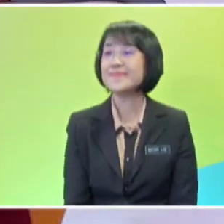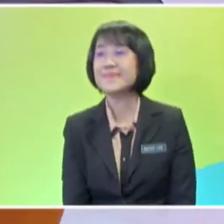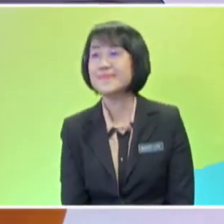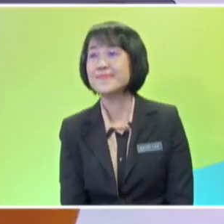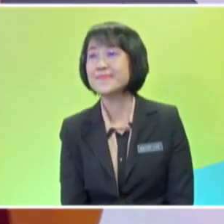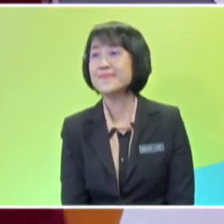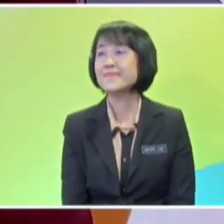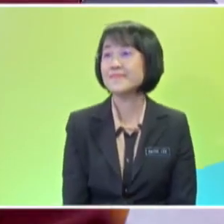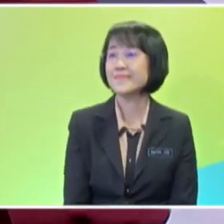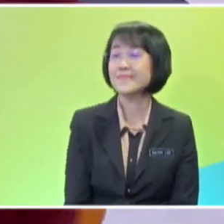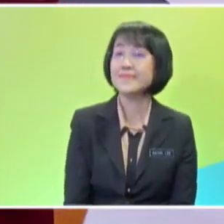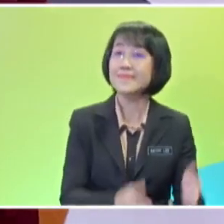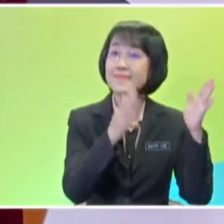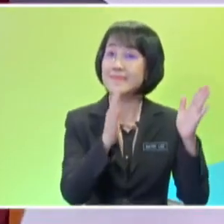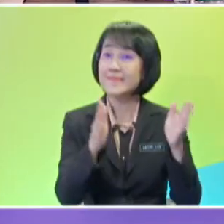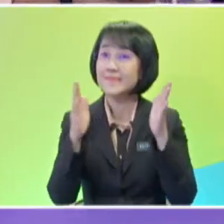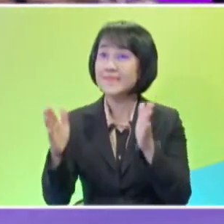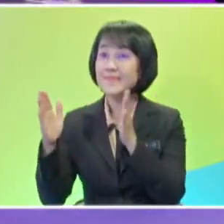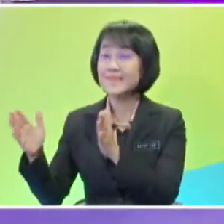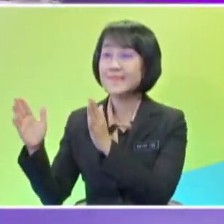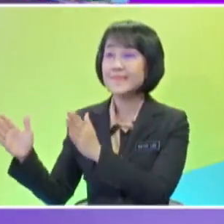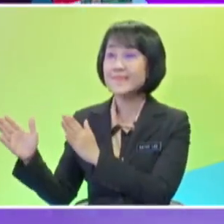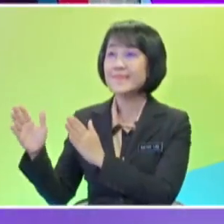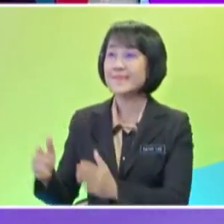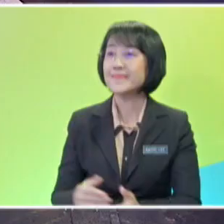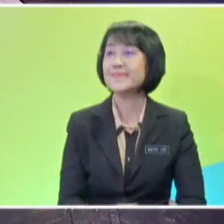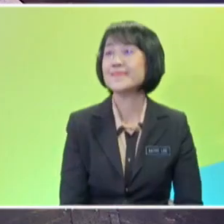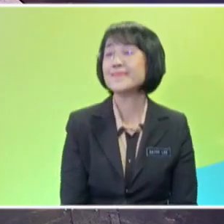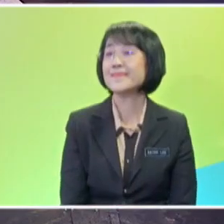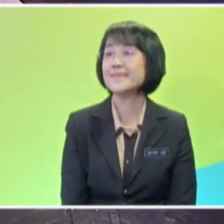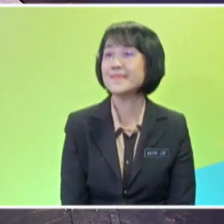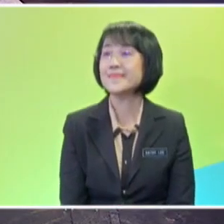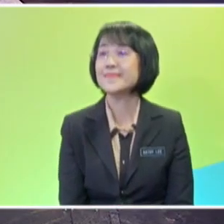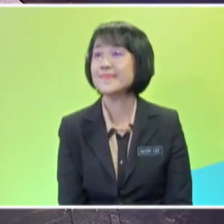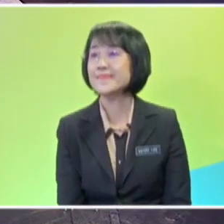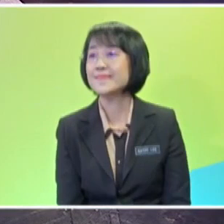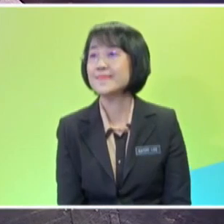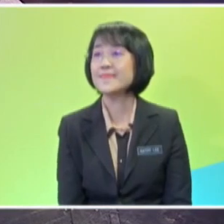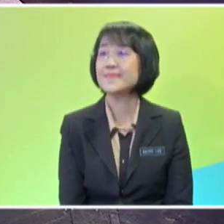bangun pagi-pagi siap pokok bunga pokok bunga